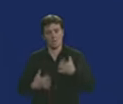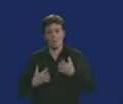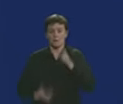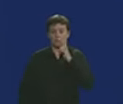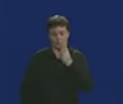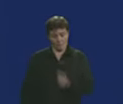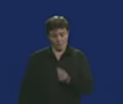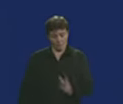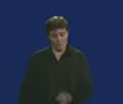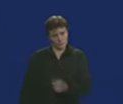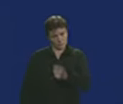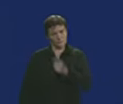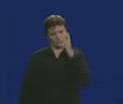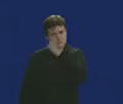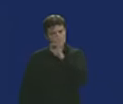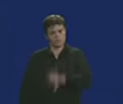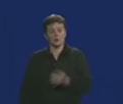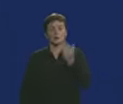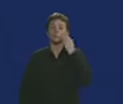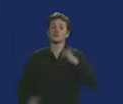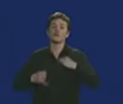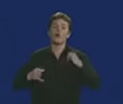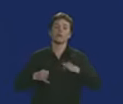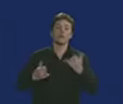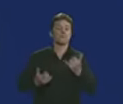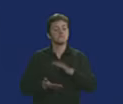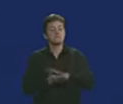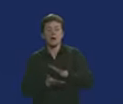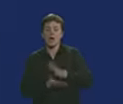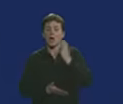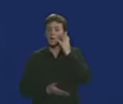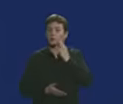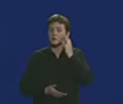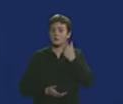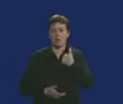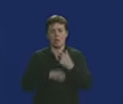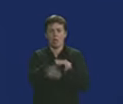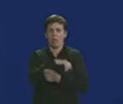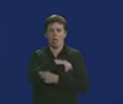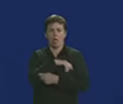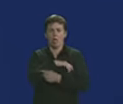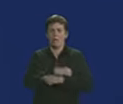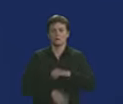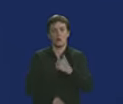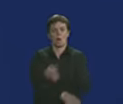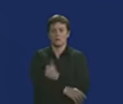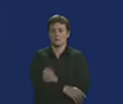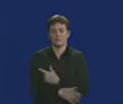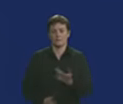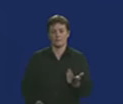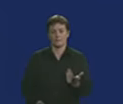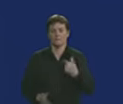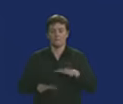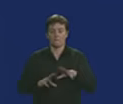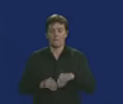l'éducation des enfants. Lorsque un jeune, un adolescent, se trouve aux prises avec la consommation de drogue, à ce moment-là,